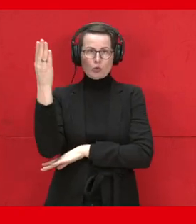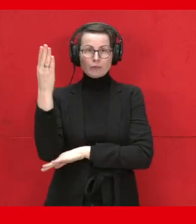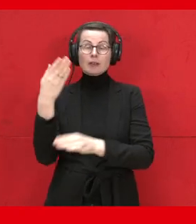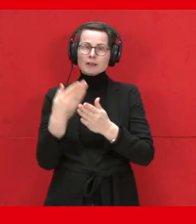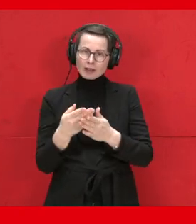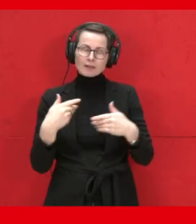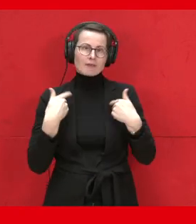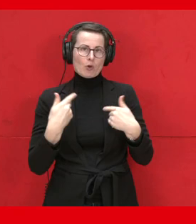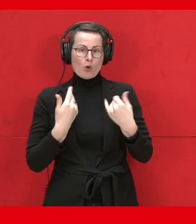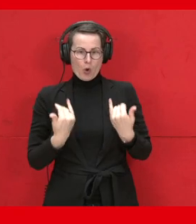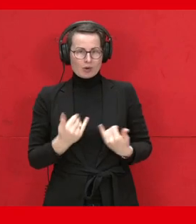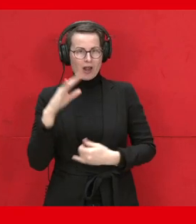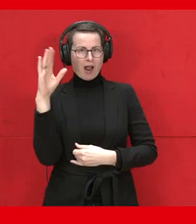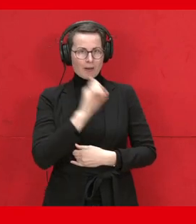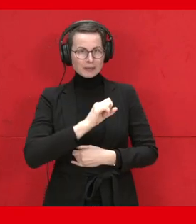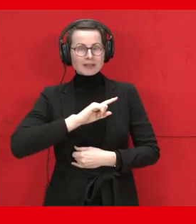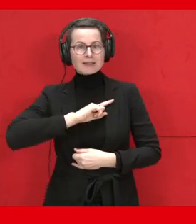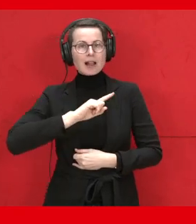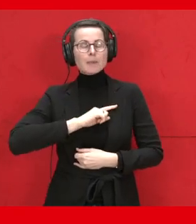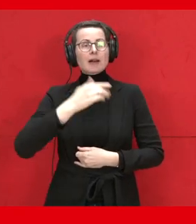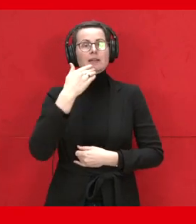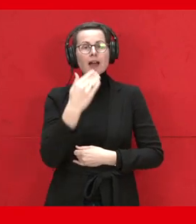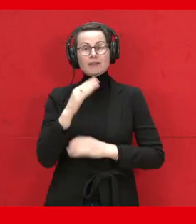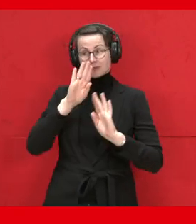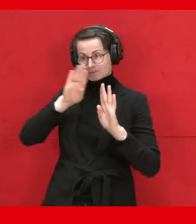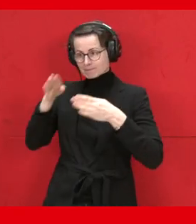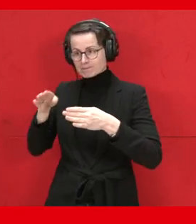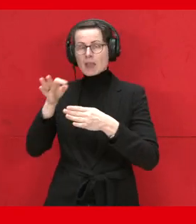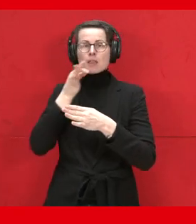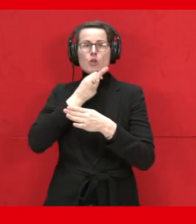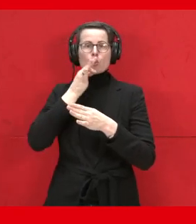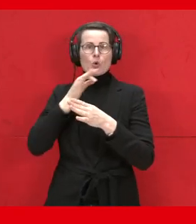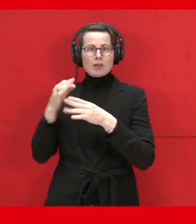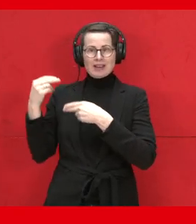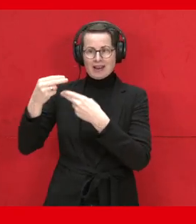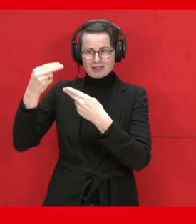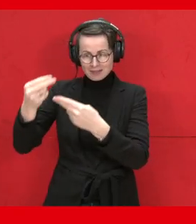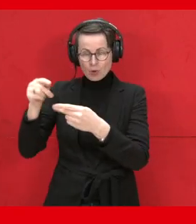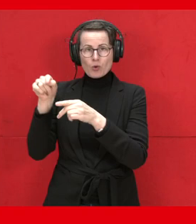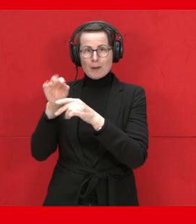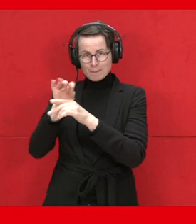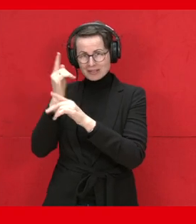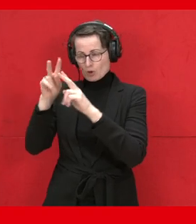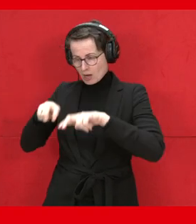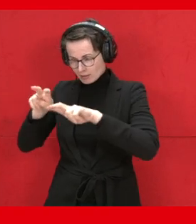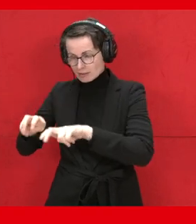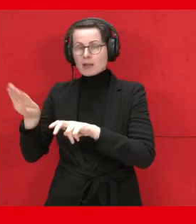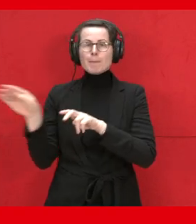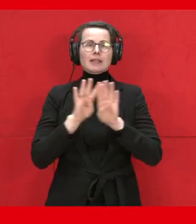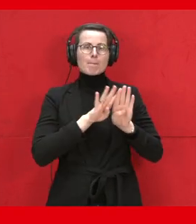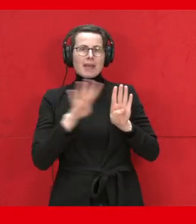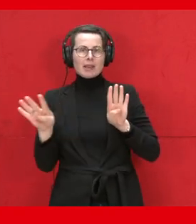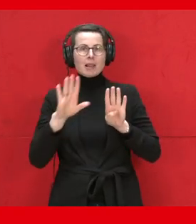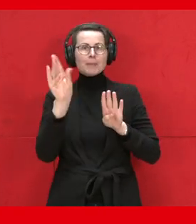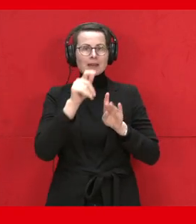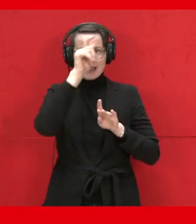besonders, dass ich heute Abend Gelegenheit habe, diese Situation der jungen Generation mit einem Panel mit einigen ExpertInnen zu beleuchten. Was